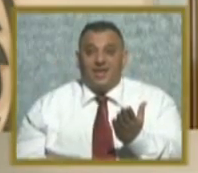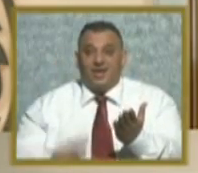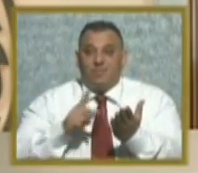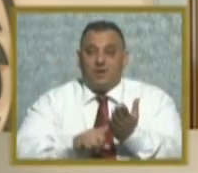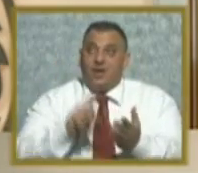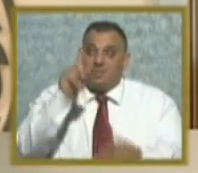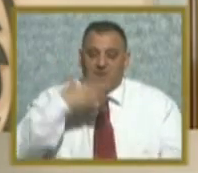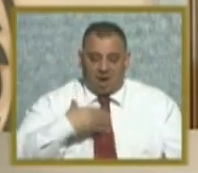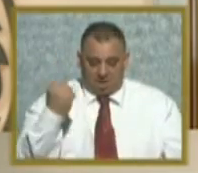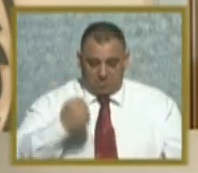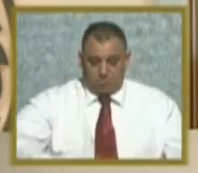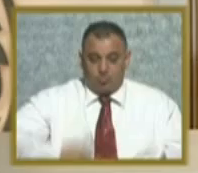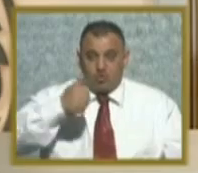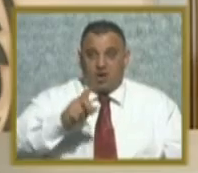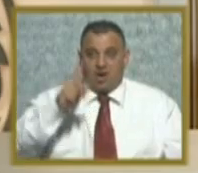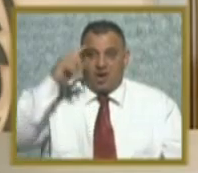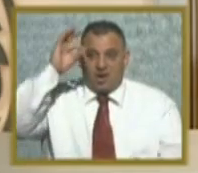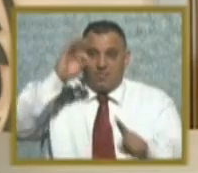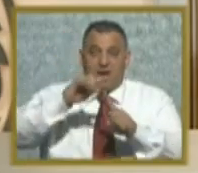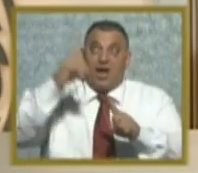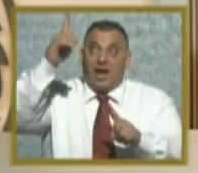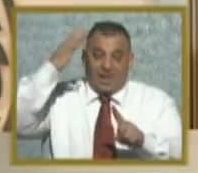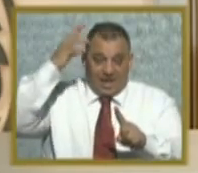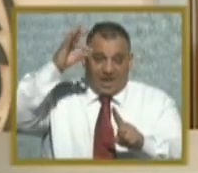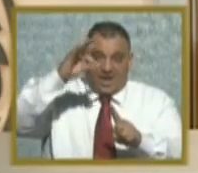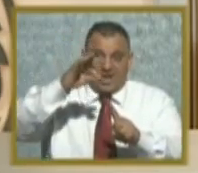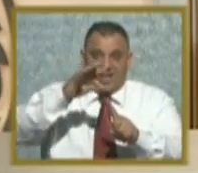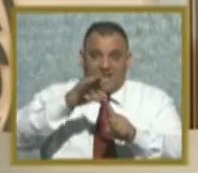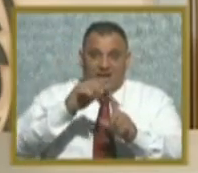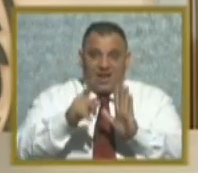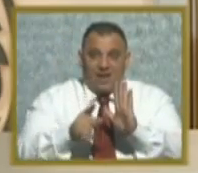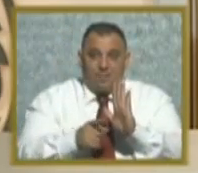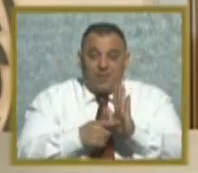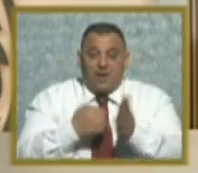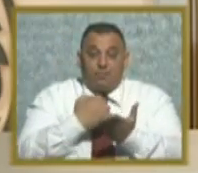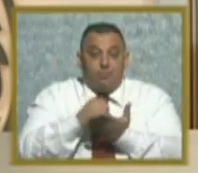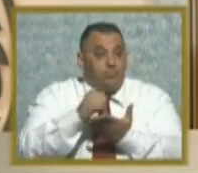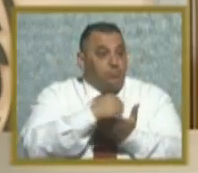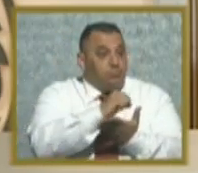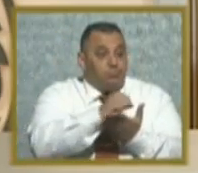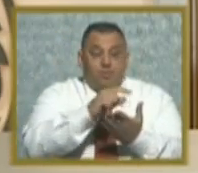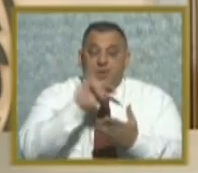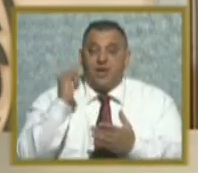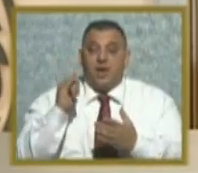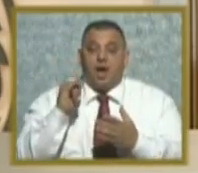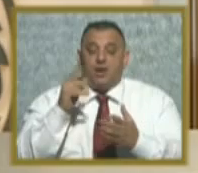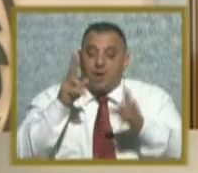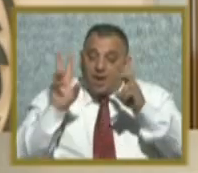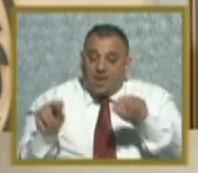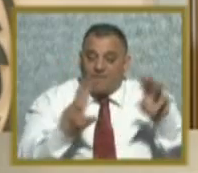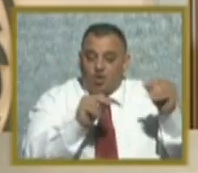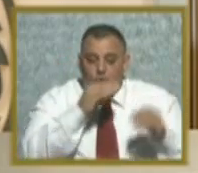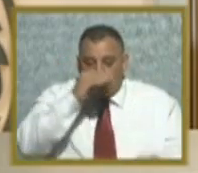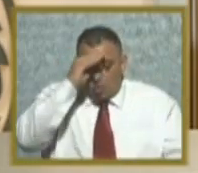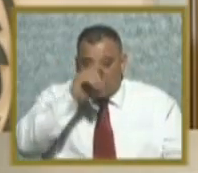نفسه بعلمها، فنقول الله أعلم. لكن فيما يظهر بأن الله تعالى أعجز فيها العرب أن يأتوا بمثلها، لأنه